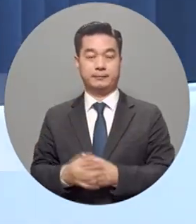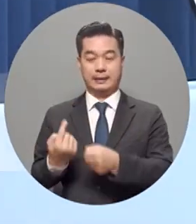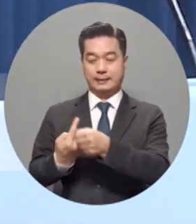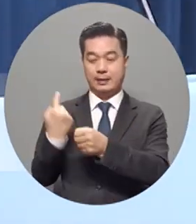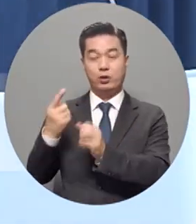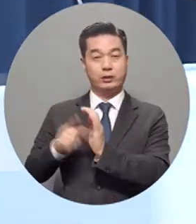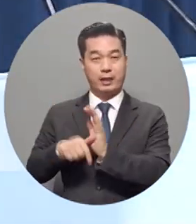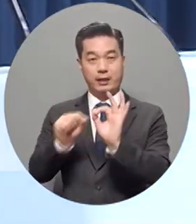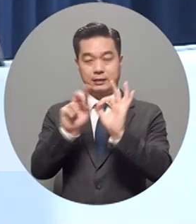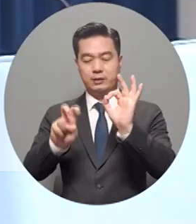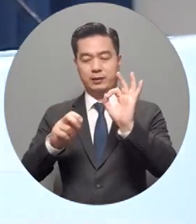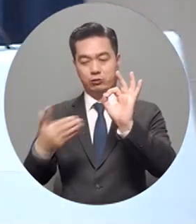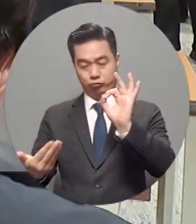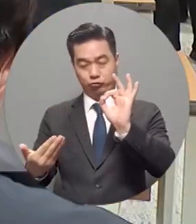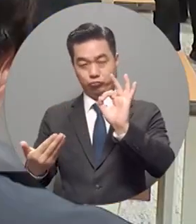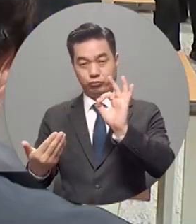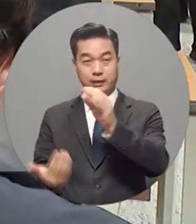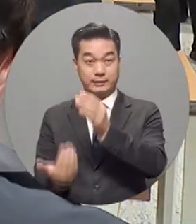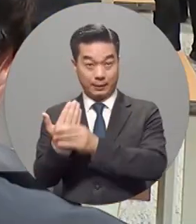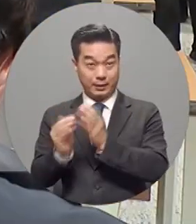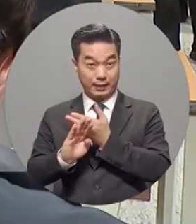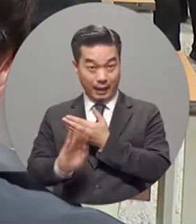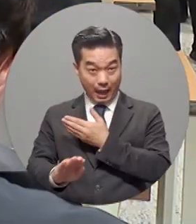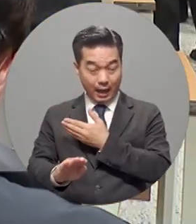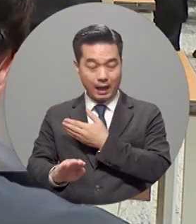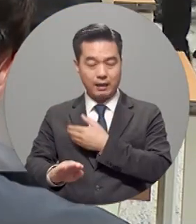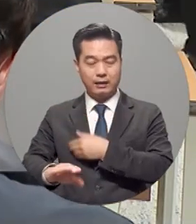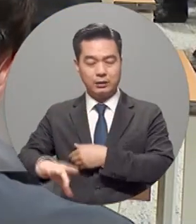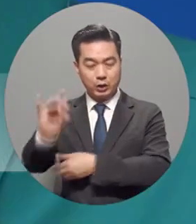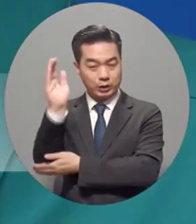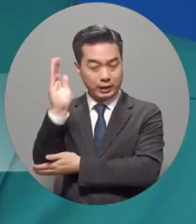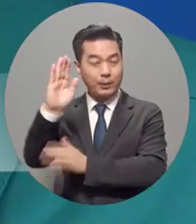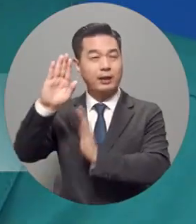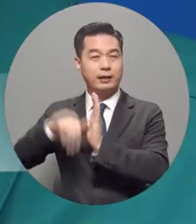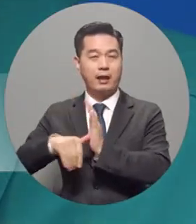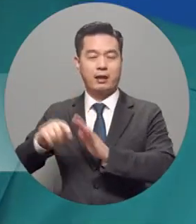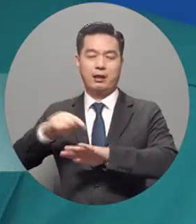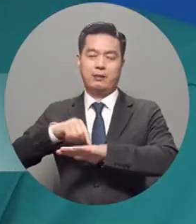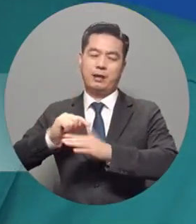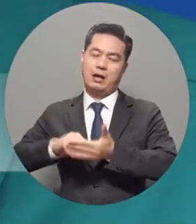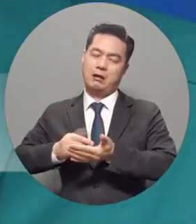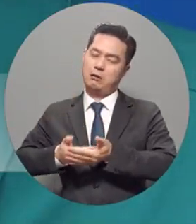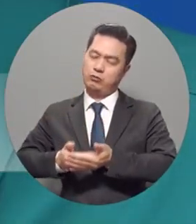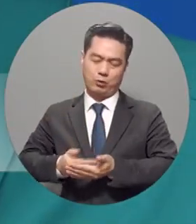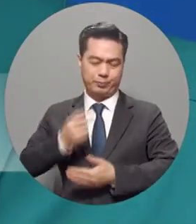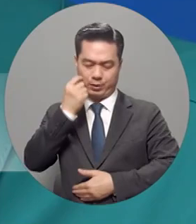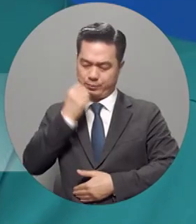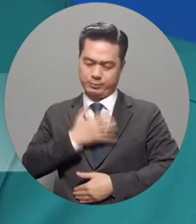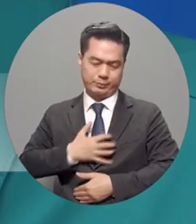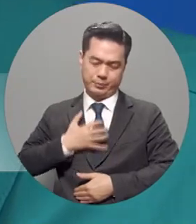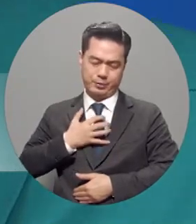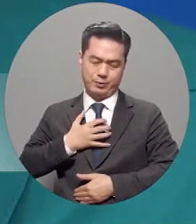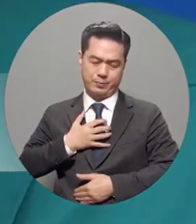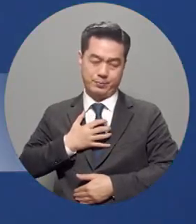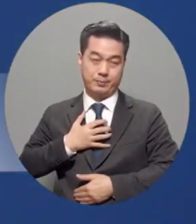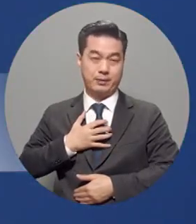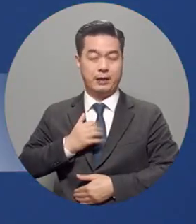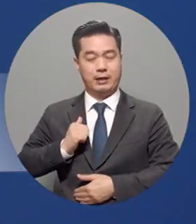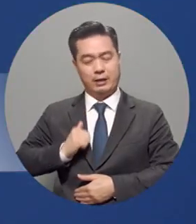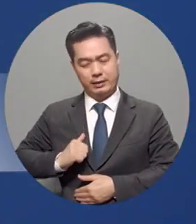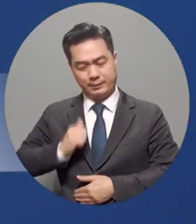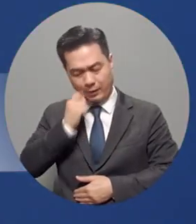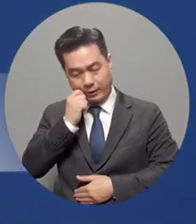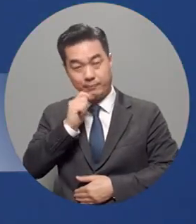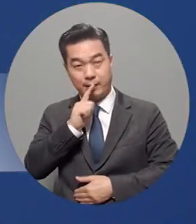참사 다음 날 취임 후 첫 대국민 담화에선 마음이 무겁고 슬픔을 가누기 어렵다고 했고